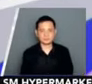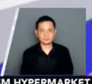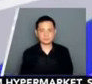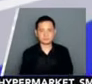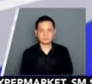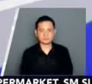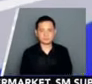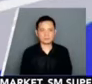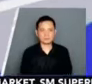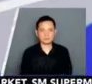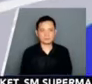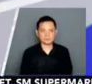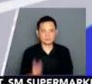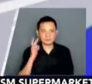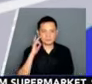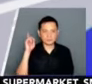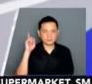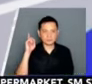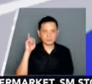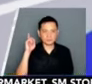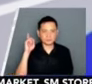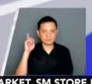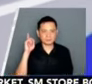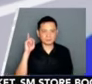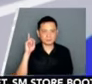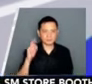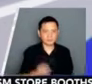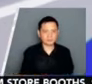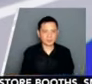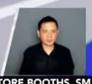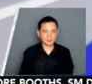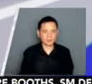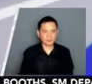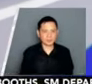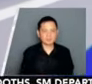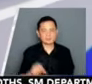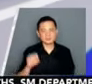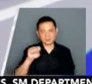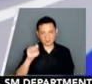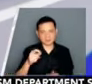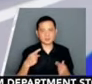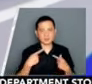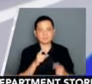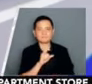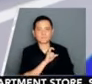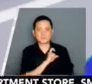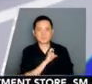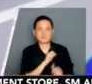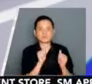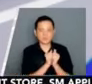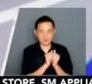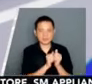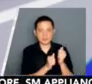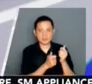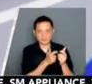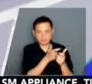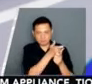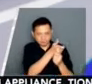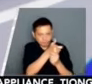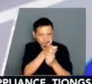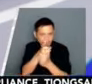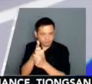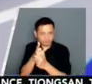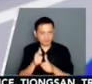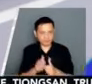Units po na may armas, especially po yung tinalaga po natin bilang perimeter security. Okay. In case po na magkaroon po ng sakali ng